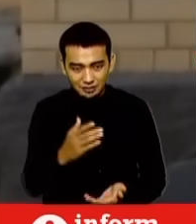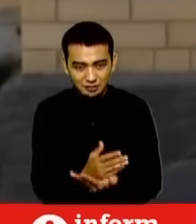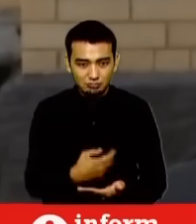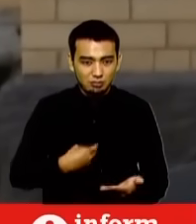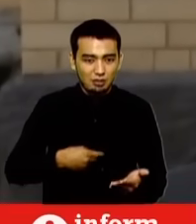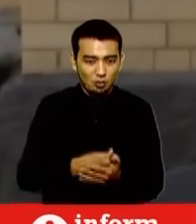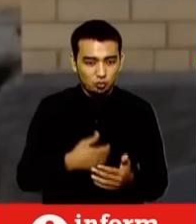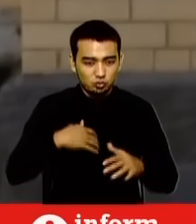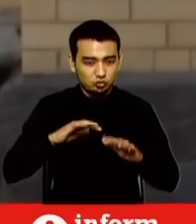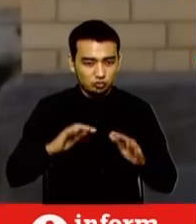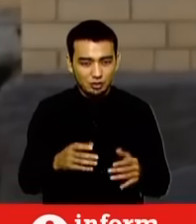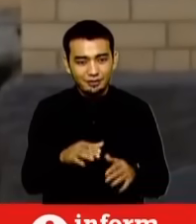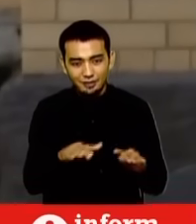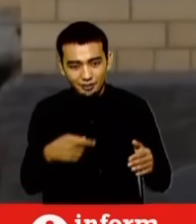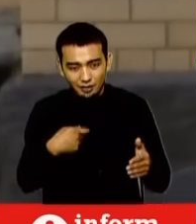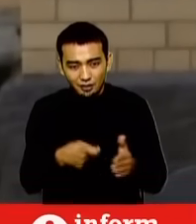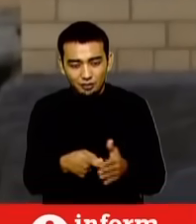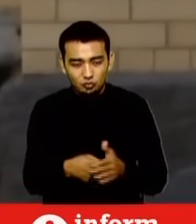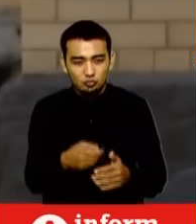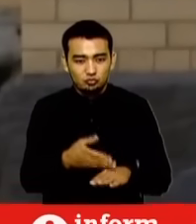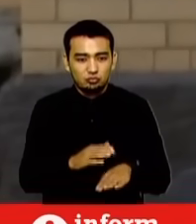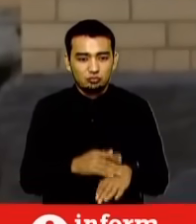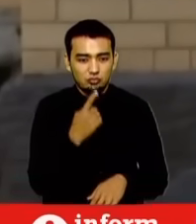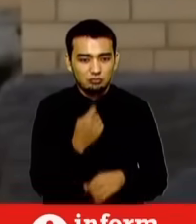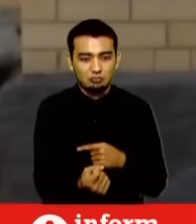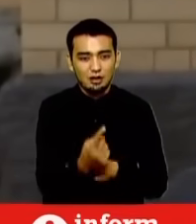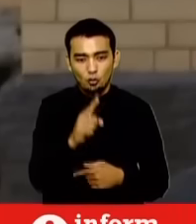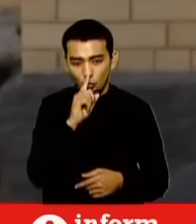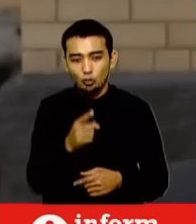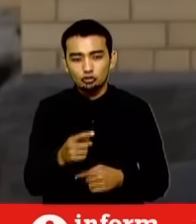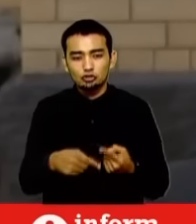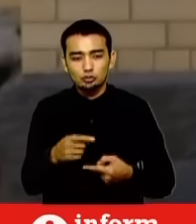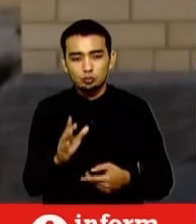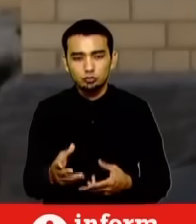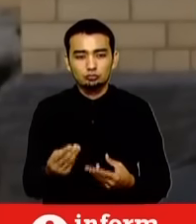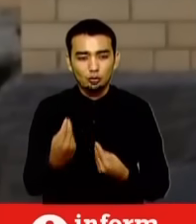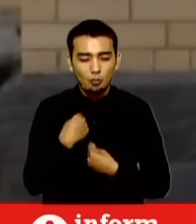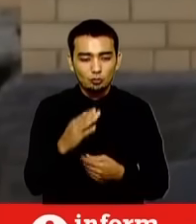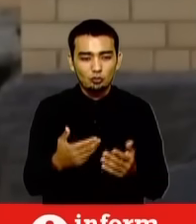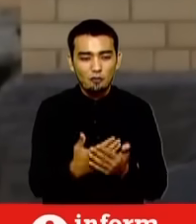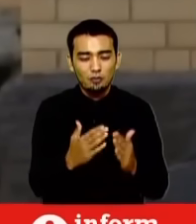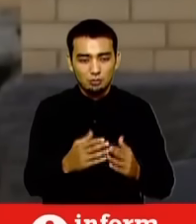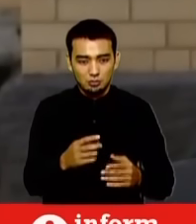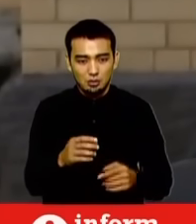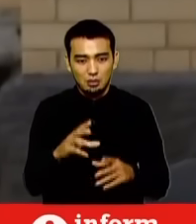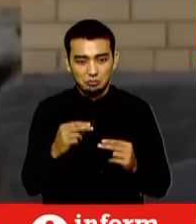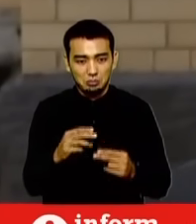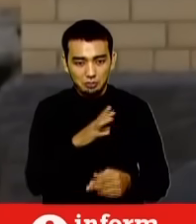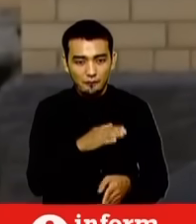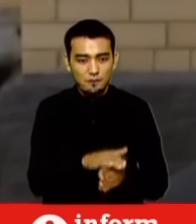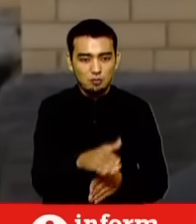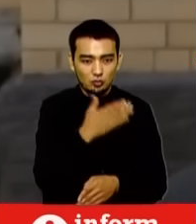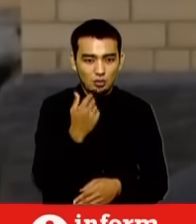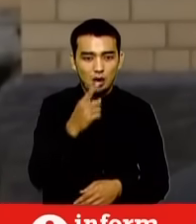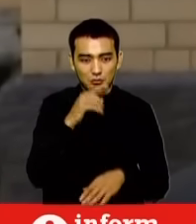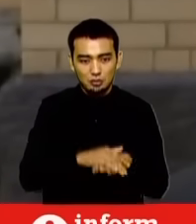шағаны асырап бау қиындап кетті. Бізге 1 жылдан кейін пәтер береміз деген уәде орындалмады. Былтыр әкімдікке барғанда биыл мамырда береміз деген